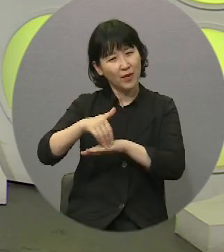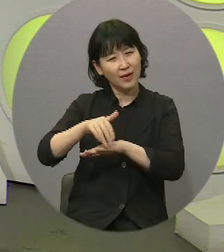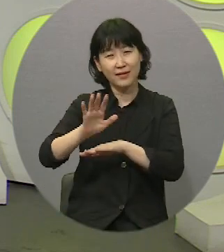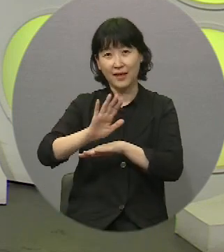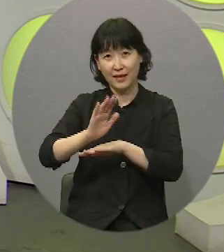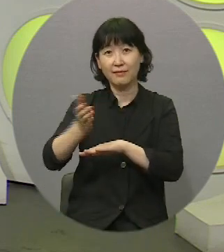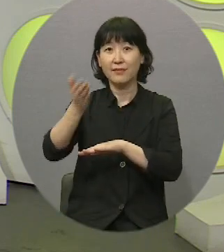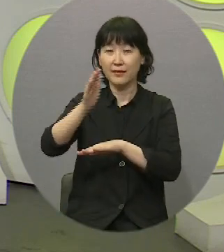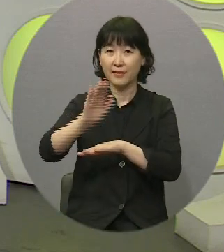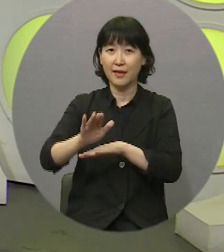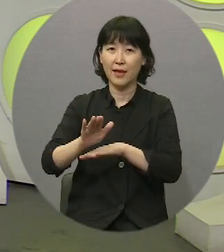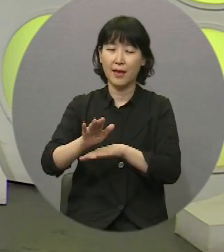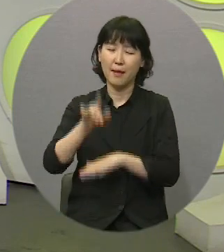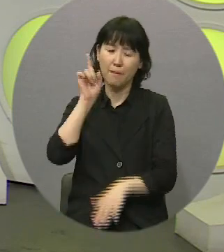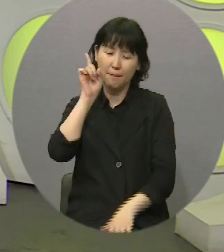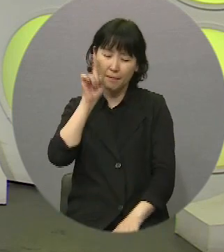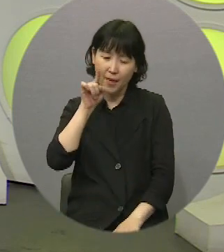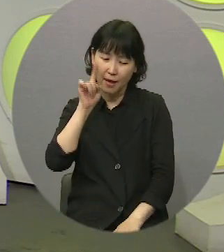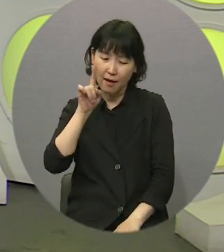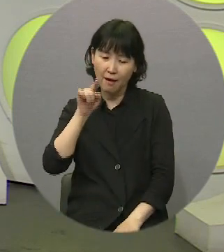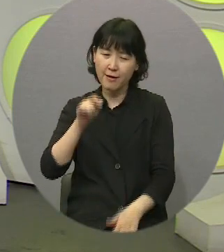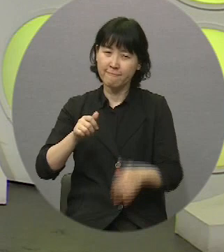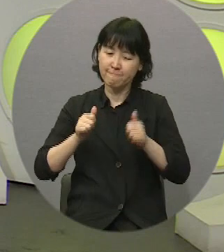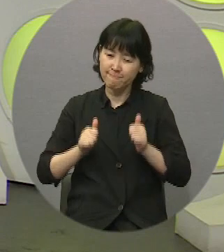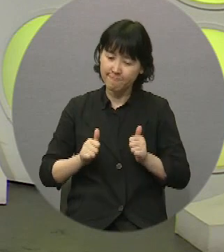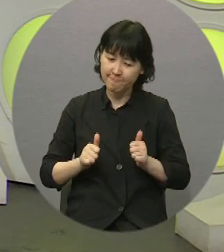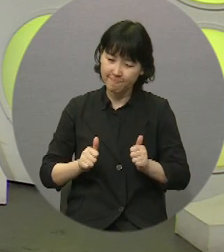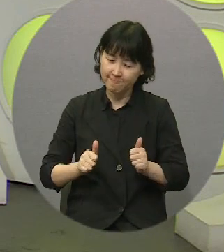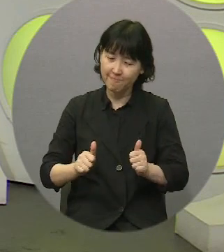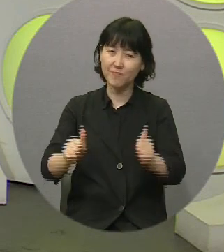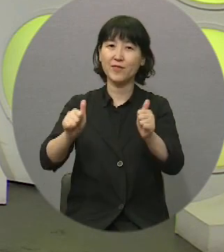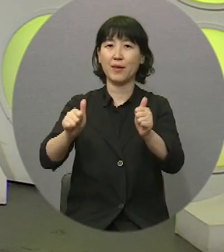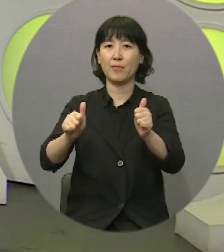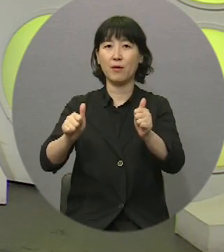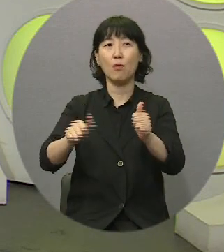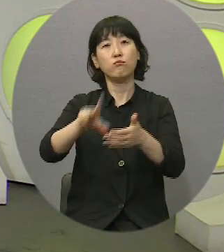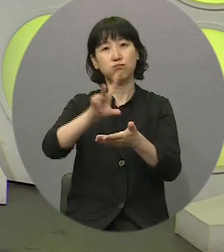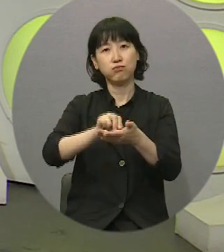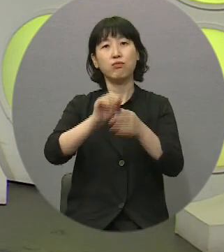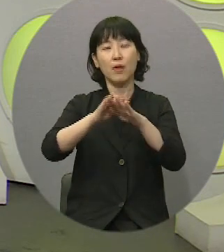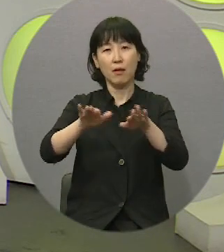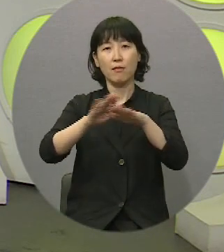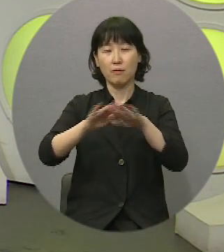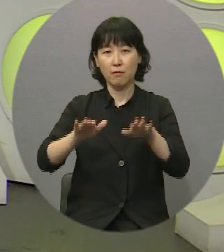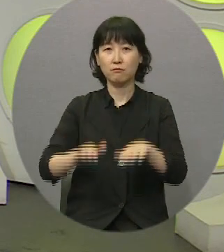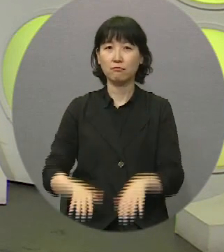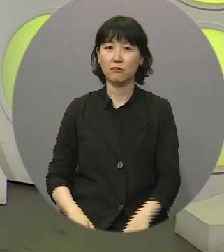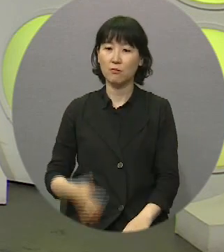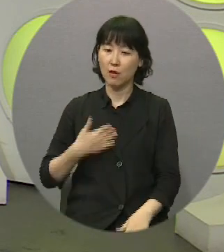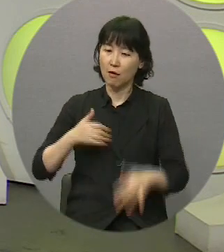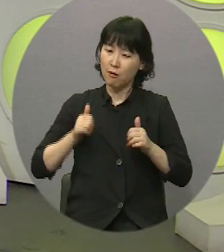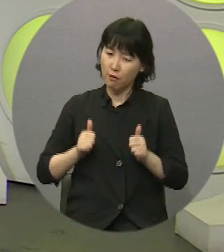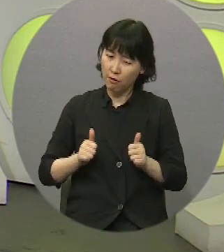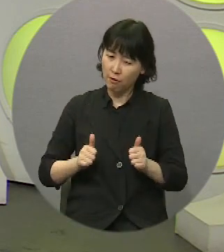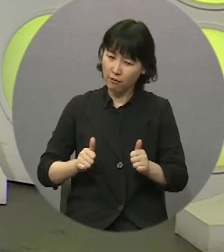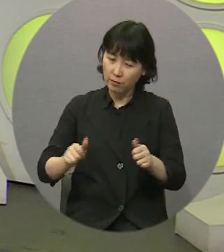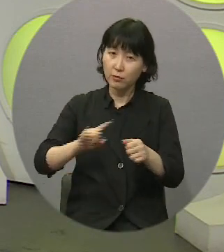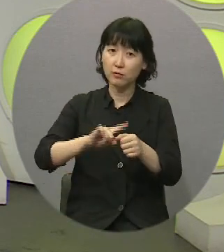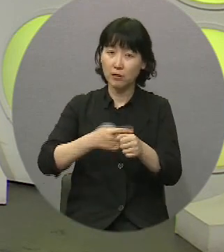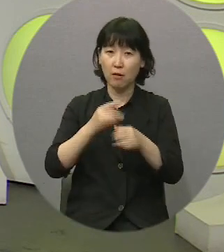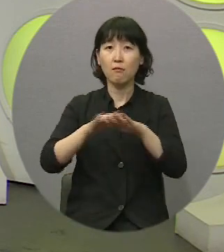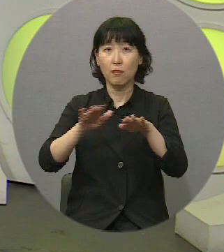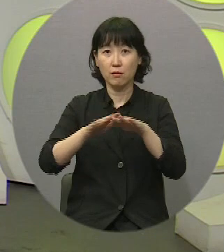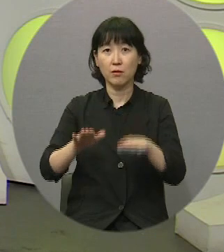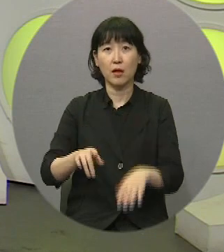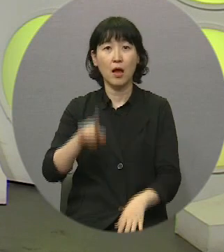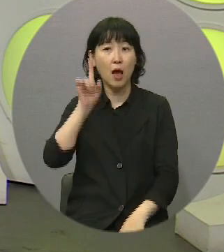네. 하루하루를 그냥 충실히 살면 네, 모든 게 다 해결이 된다고 보거든요. 네. 하루하루를 충실히 살면 일주일, 한